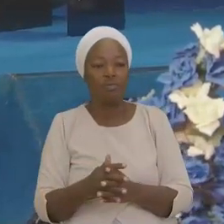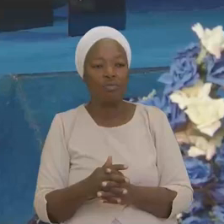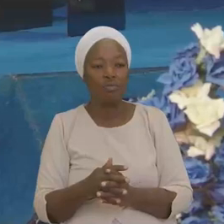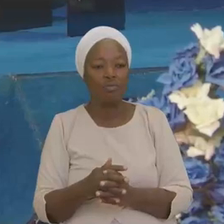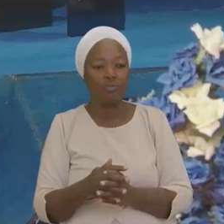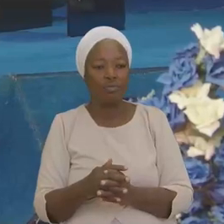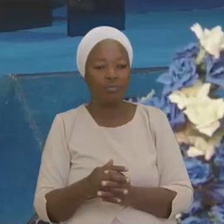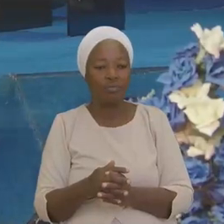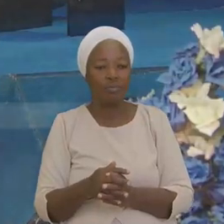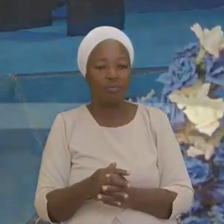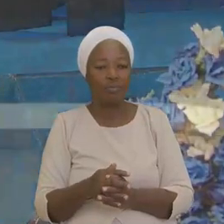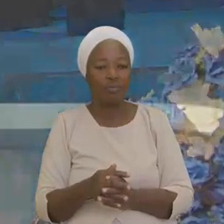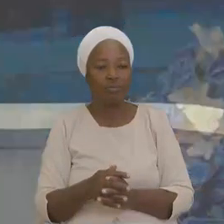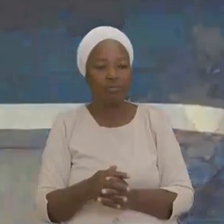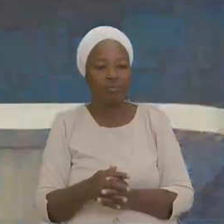l'assemblée.